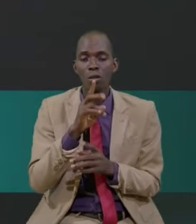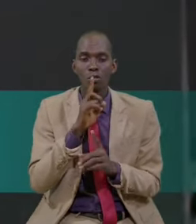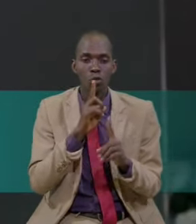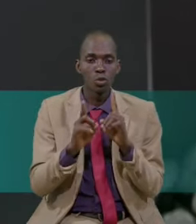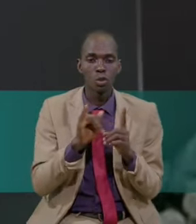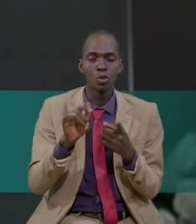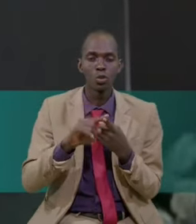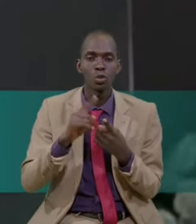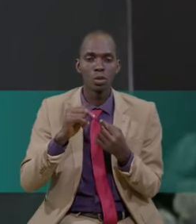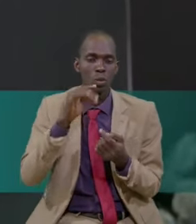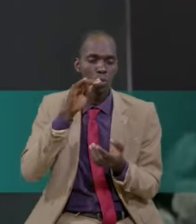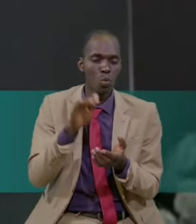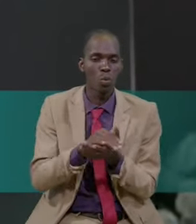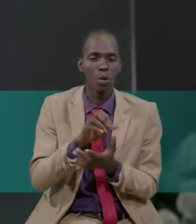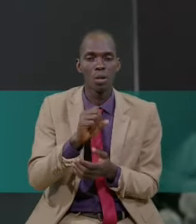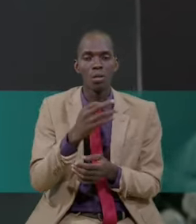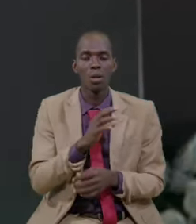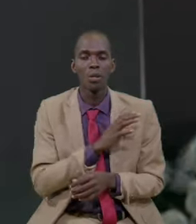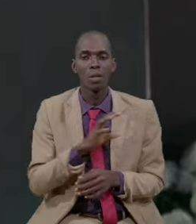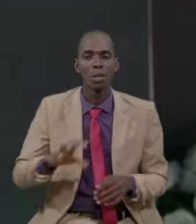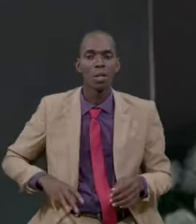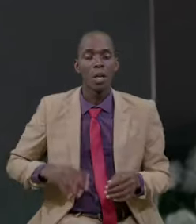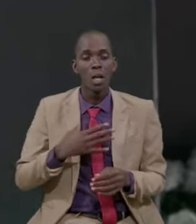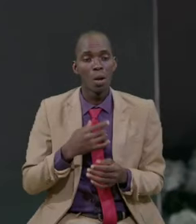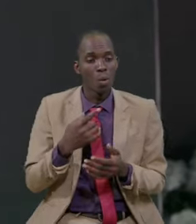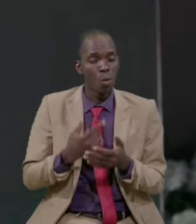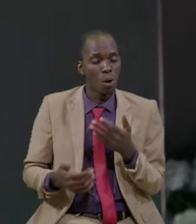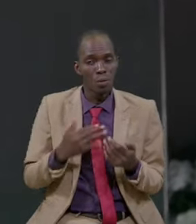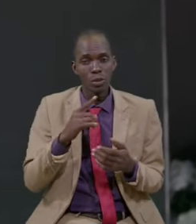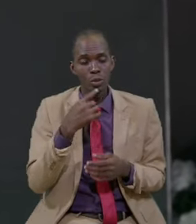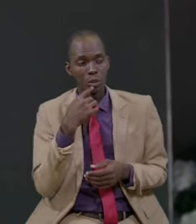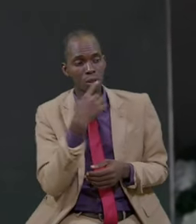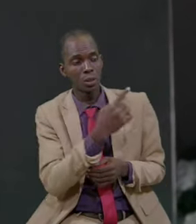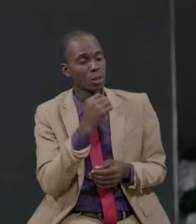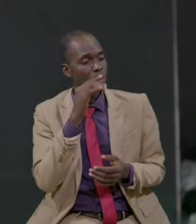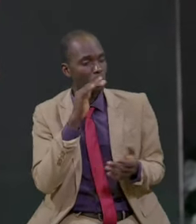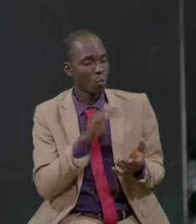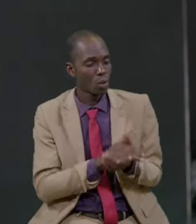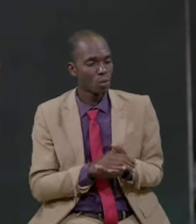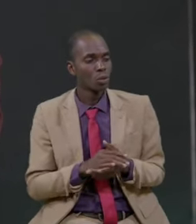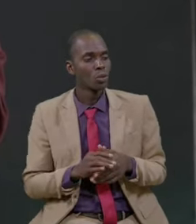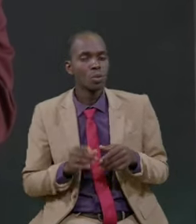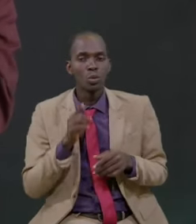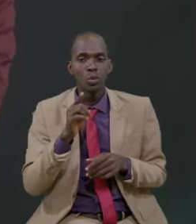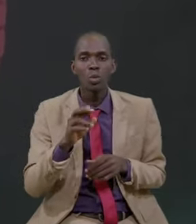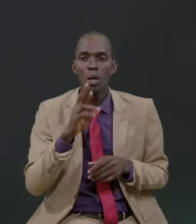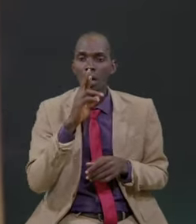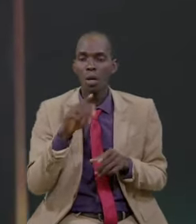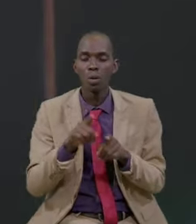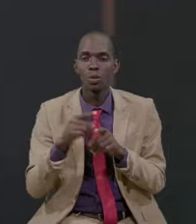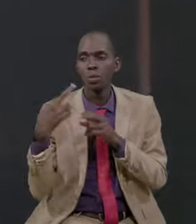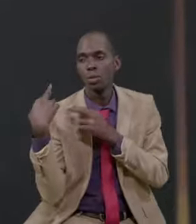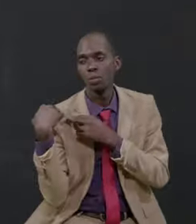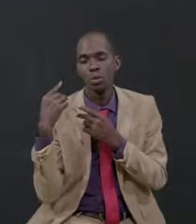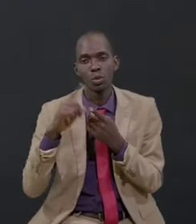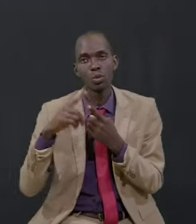ce que tu parles à l'époux de Christ. Et ce que tu dis à l'épouse, tu es responsable vis-à-vis